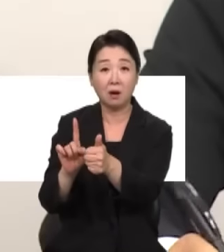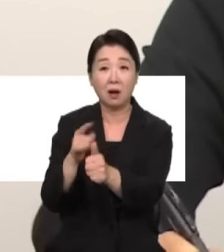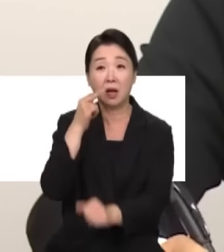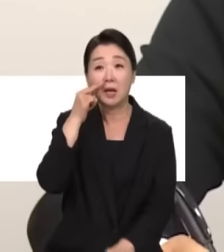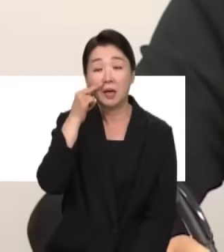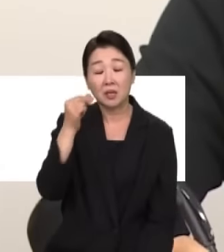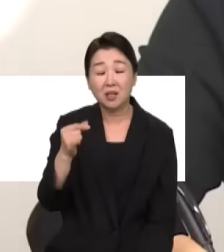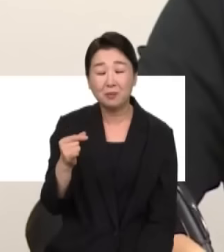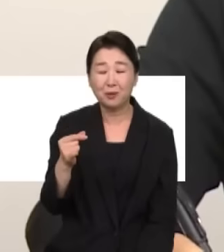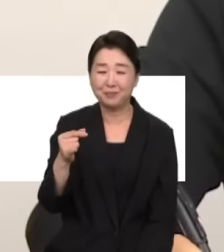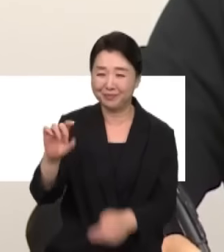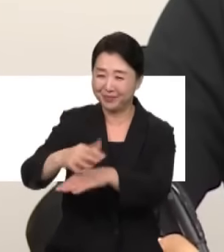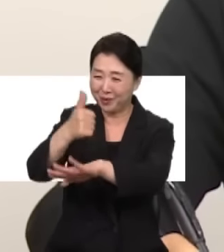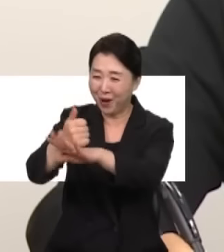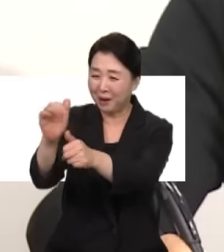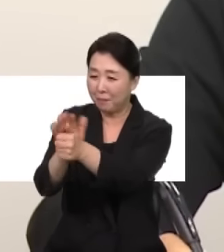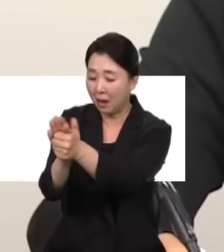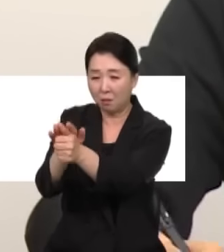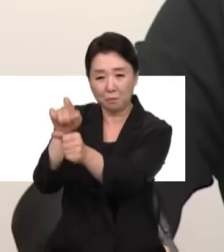제국 천황이 아니라